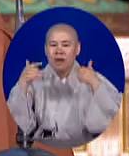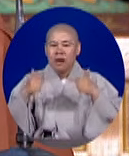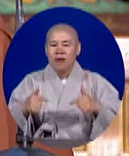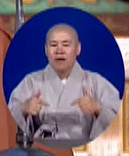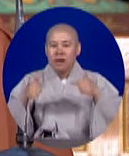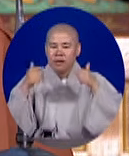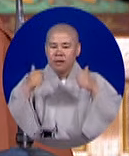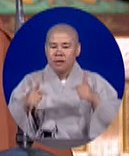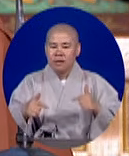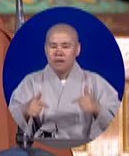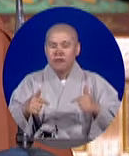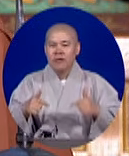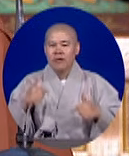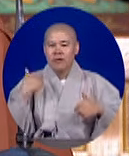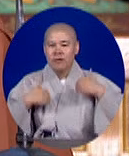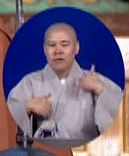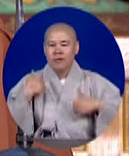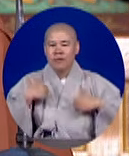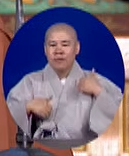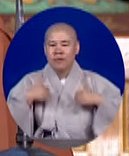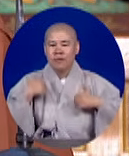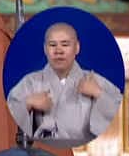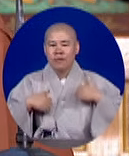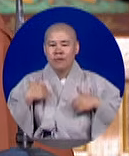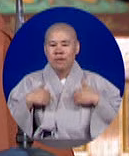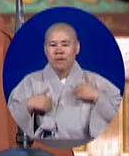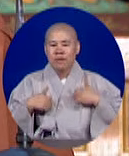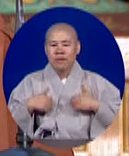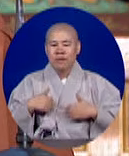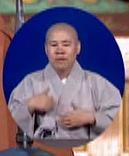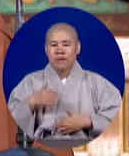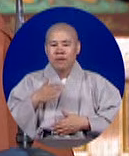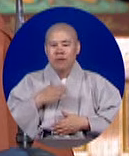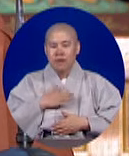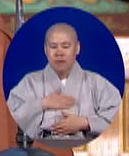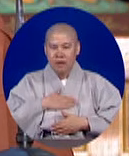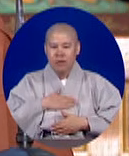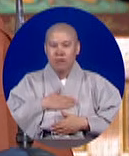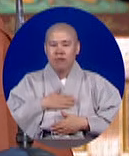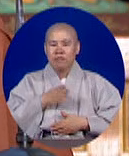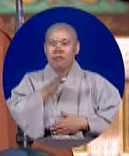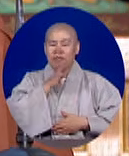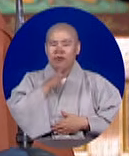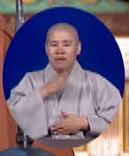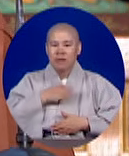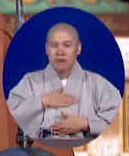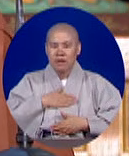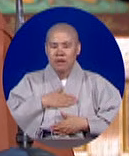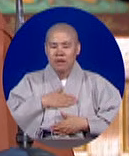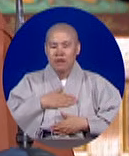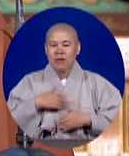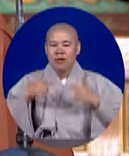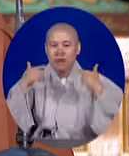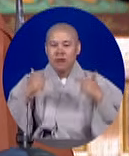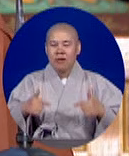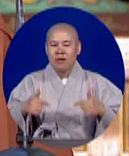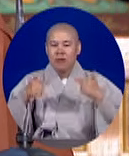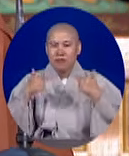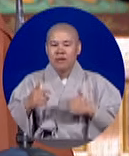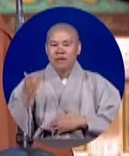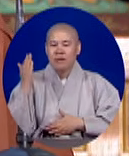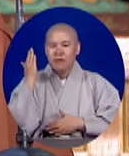항상 하고 즐겁고 참나, 진아이고 늘 깨끗하다는